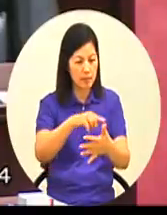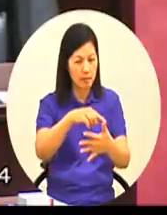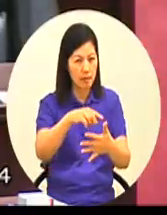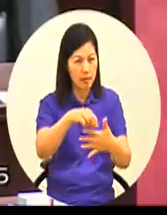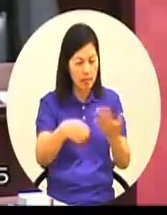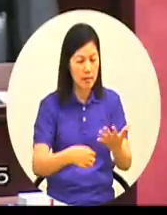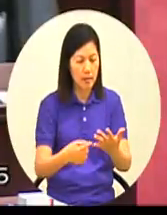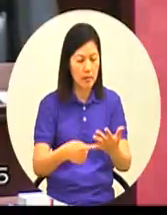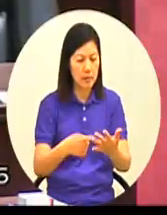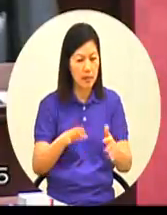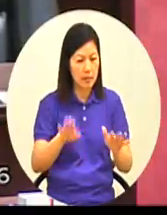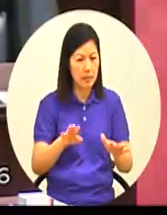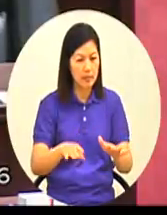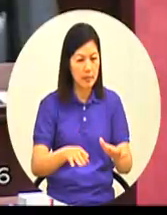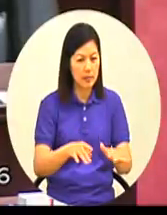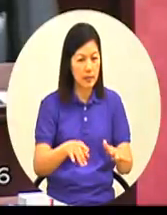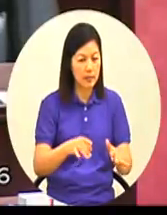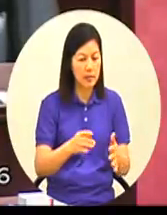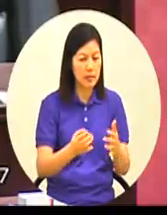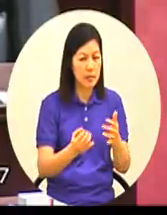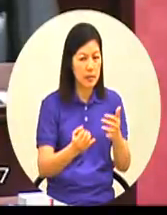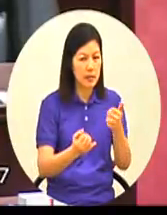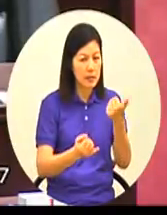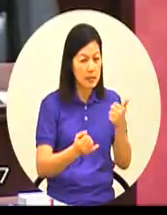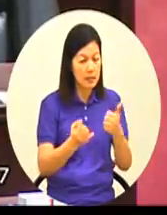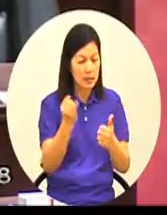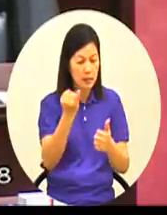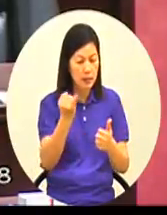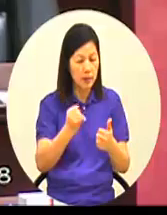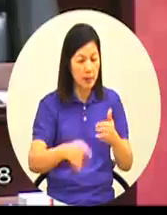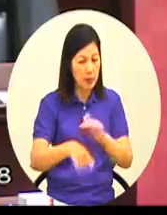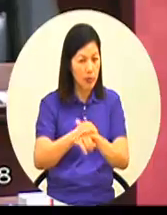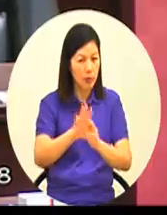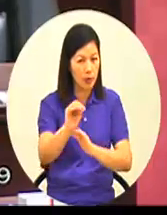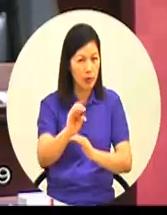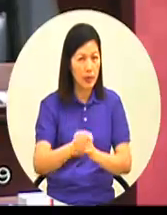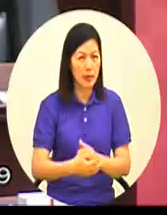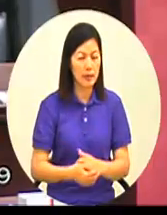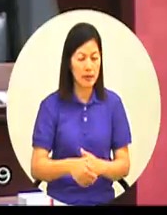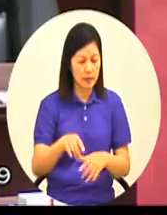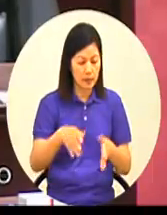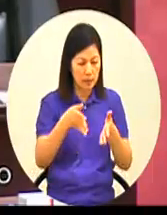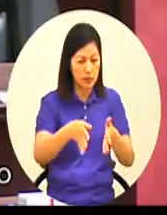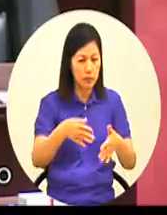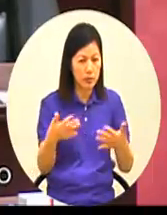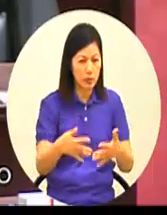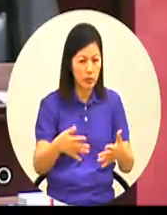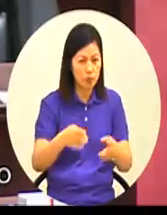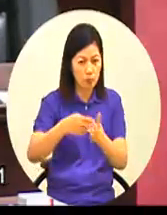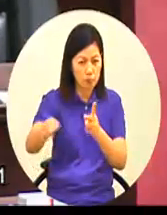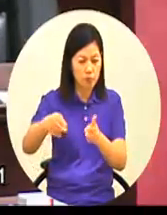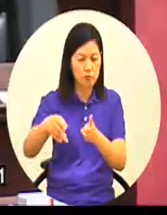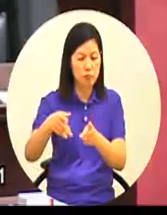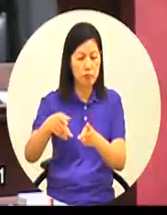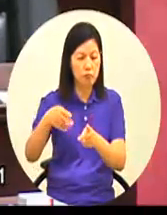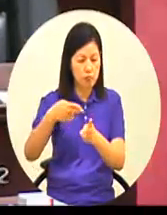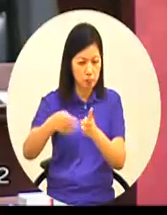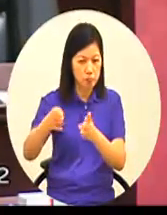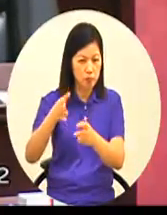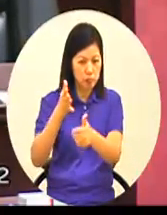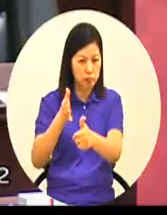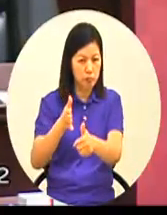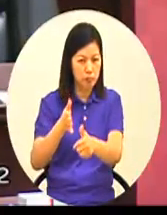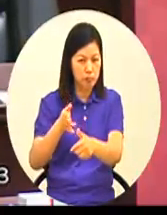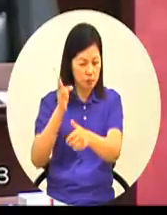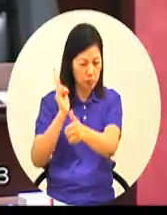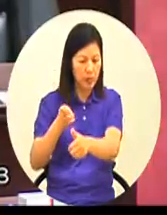违于我们的性别工作平等法？我认为我们的人事处长，您应该就这个问题去函，再去一次。要求